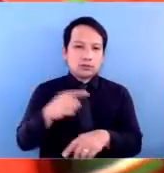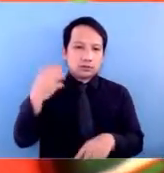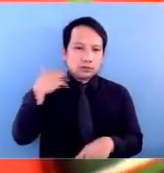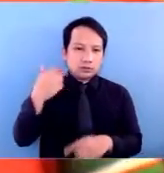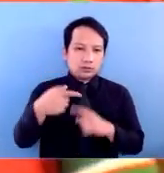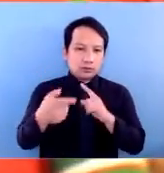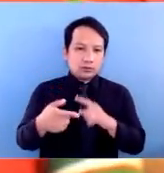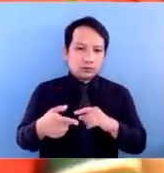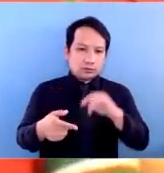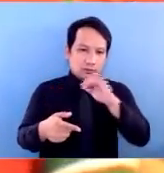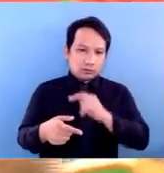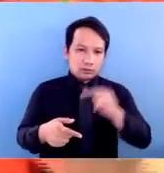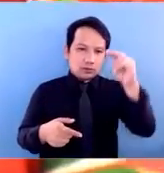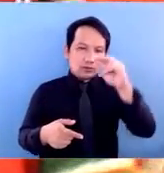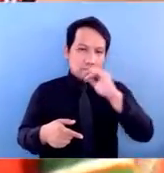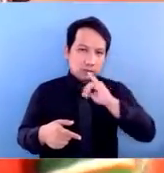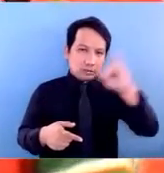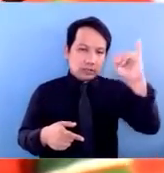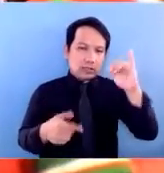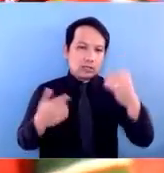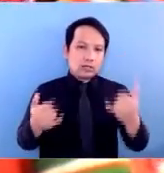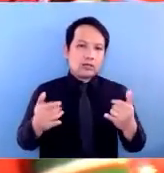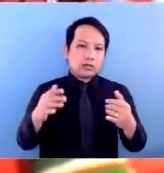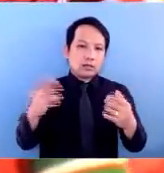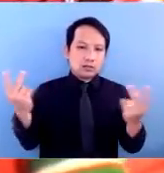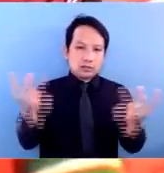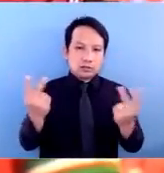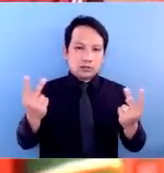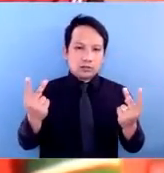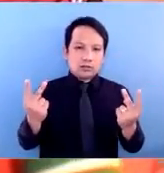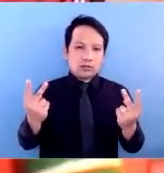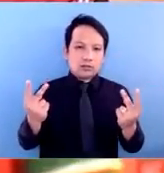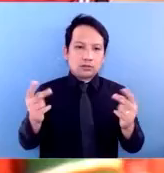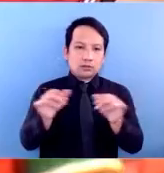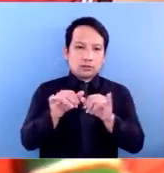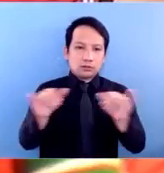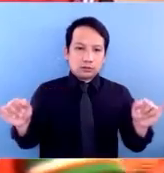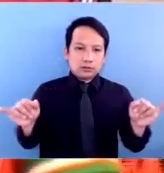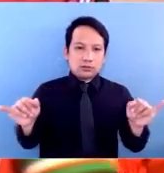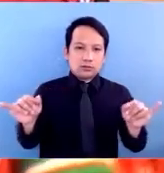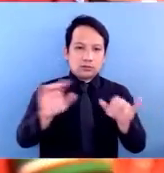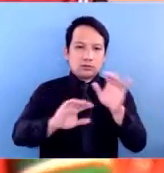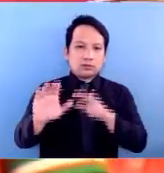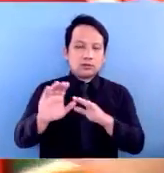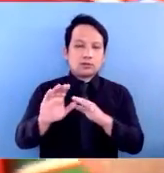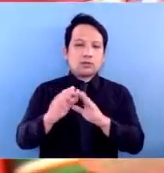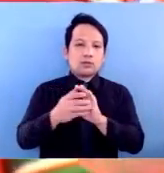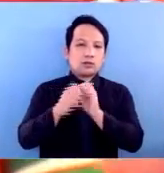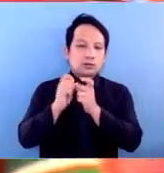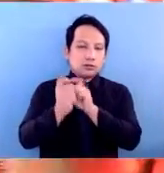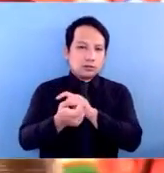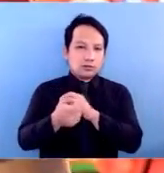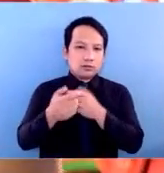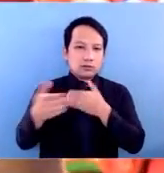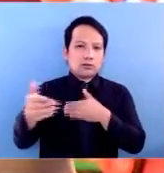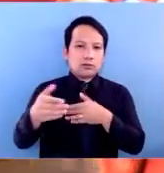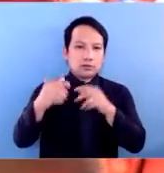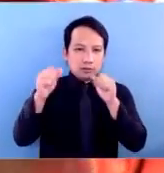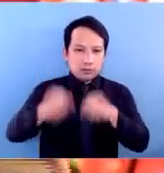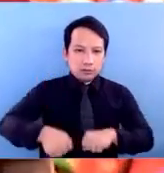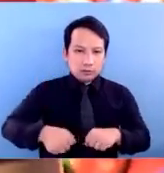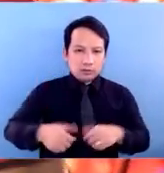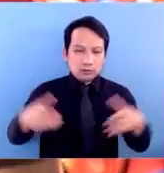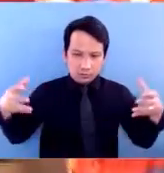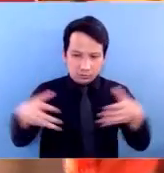sa Norte. At kaming dalawa ang galing sa magkabilang dako ng Pilipinas. Kung kaya namin magsama